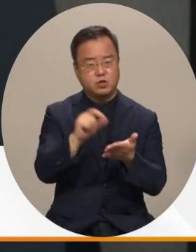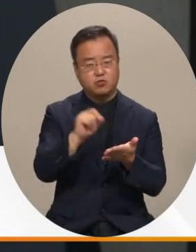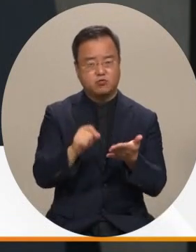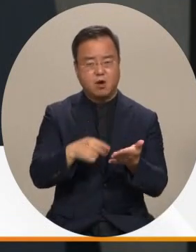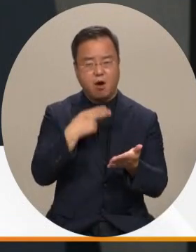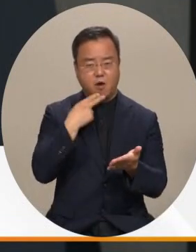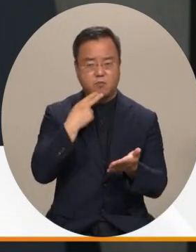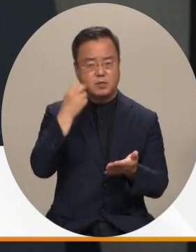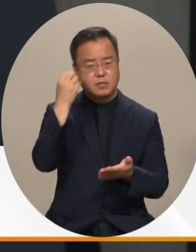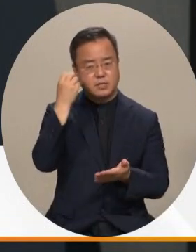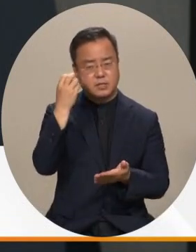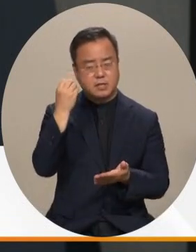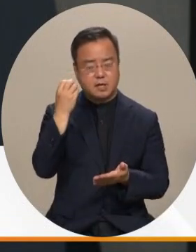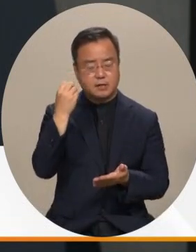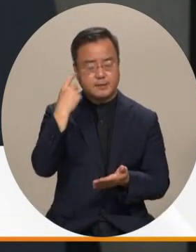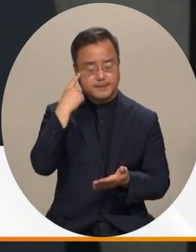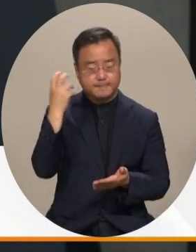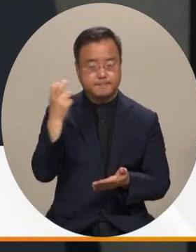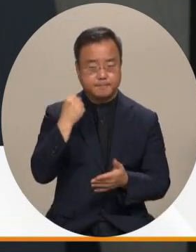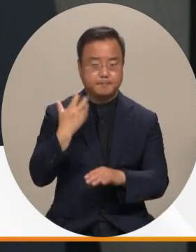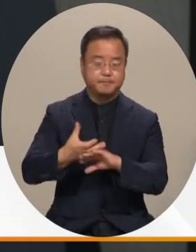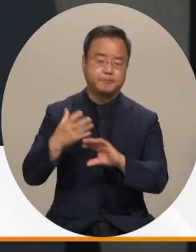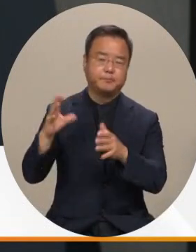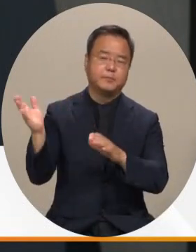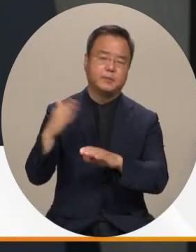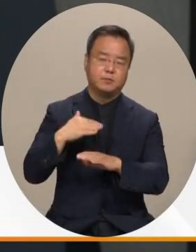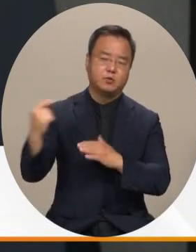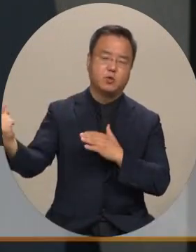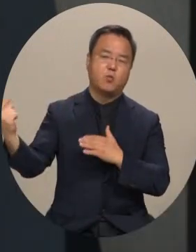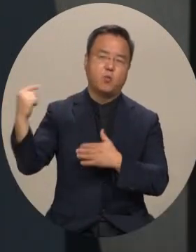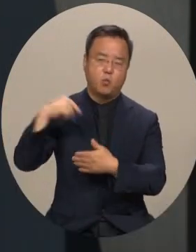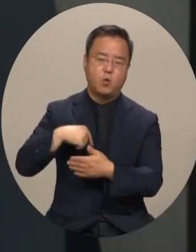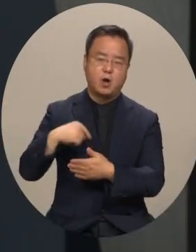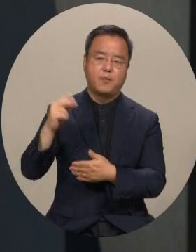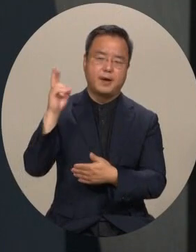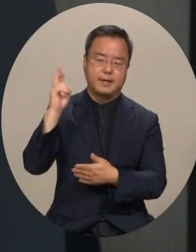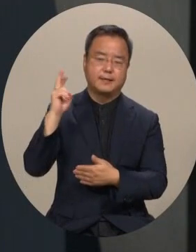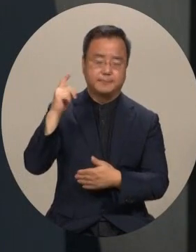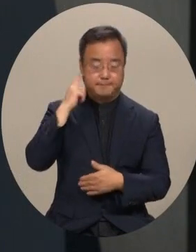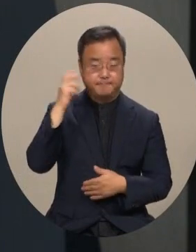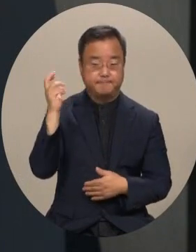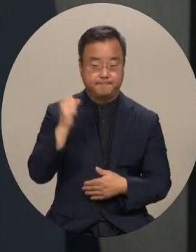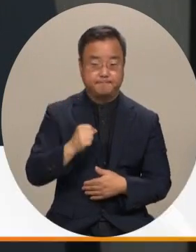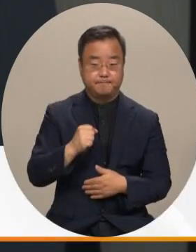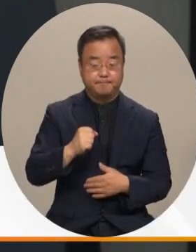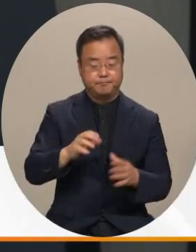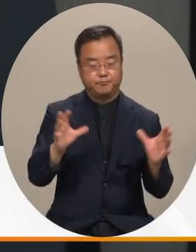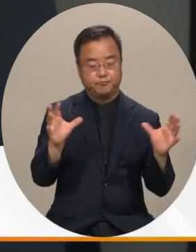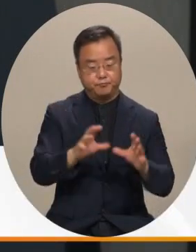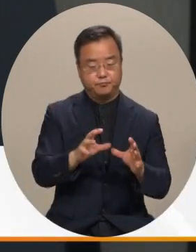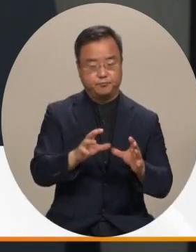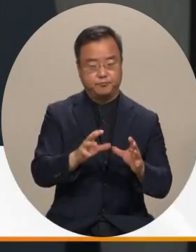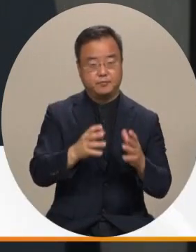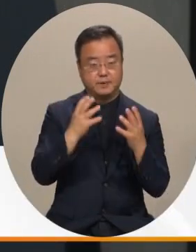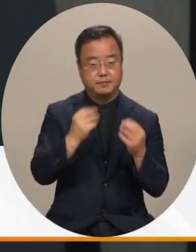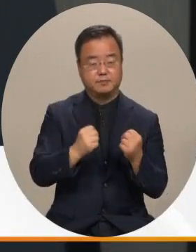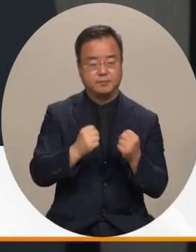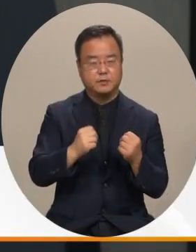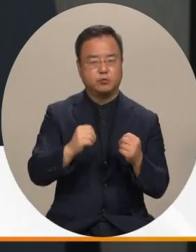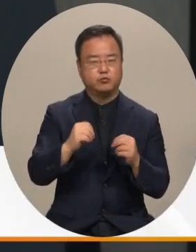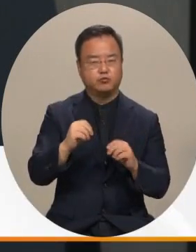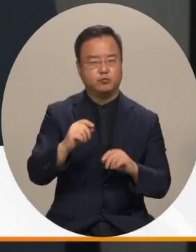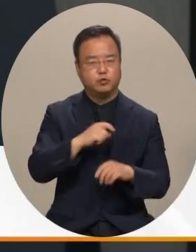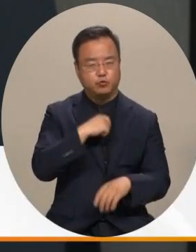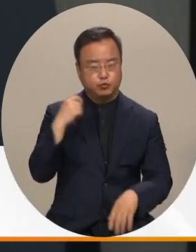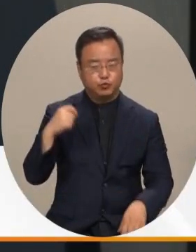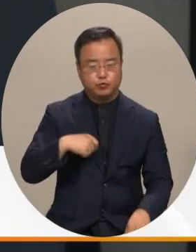신빙성이 떨어져서요 요즘은 이제 해외에서 유입되었을 가능성도 이제 열어두고 이들이 분포하고 있는 중국의 이라든가 대만 일본의